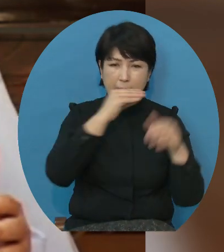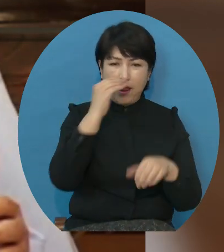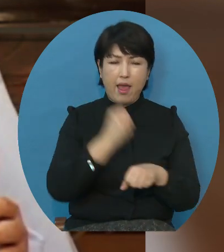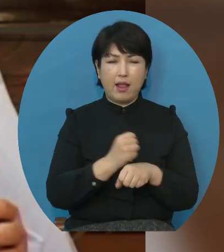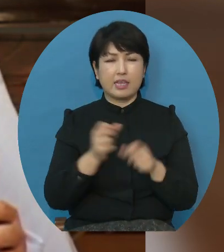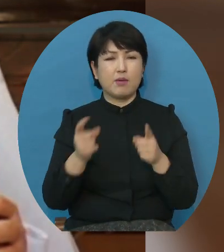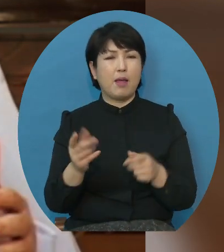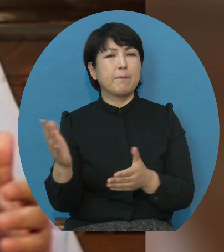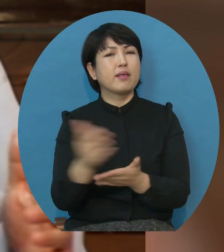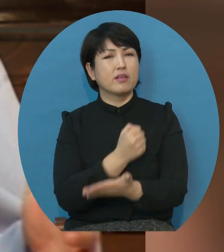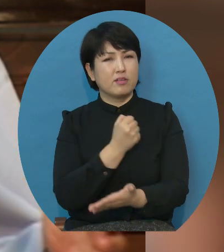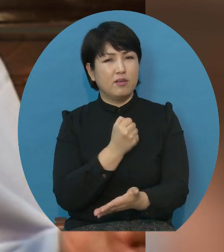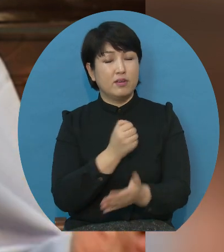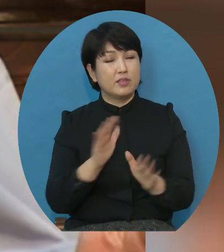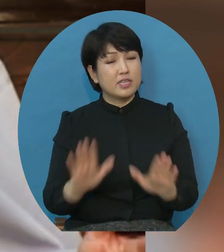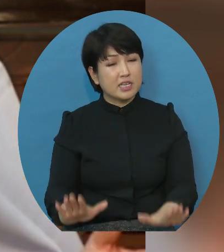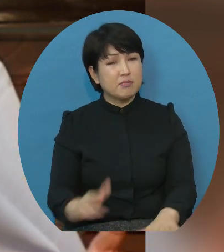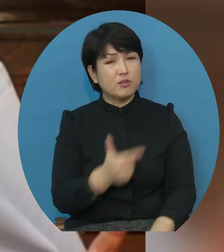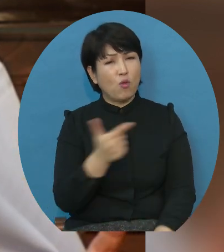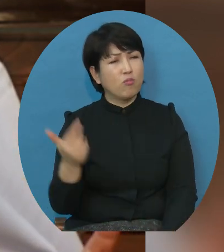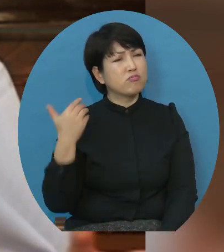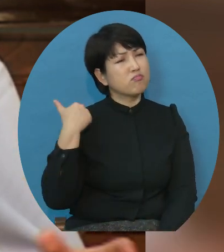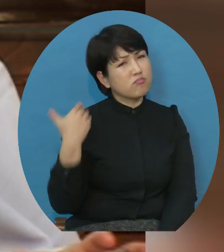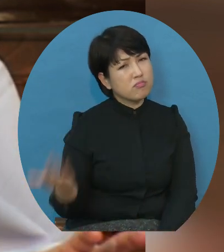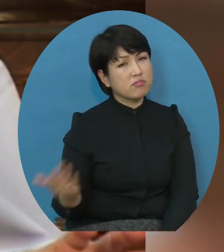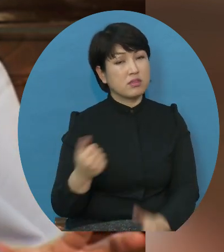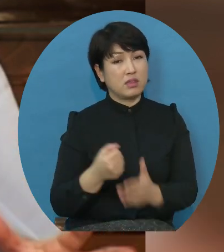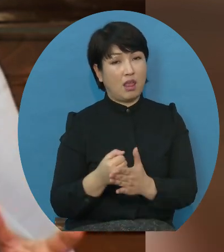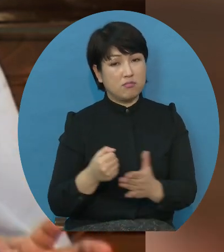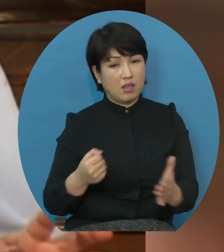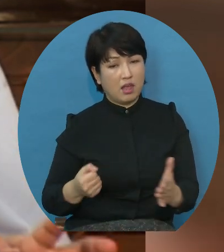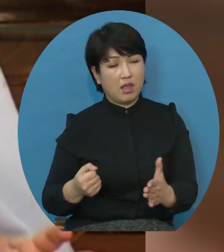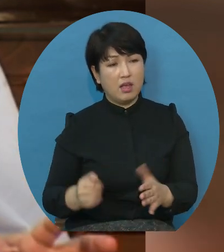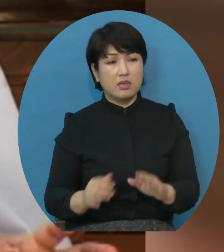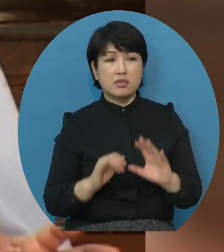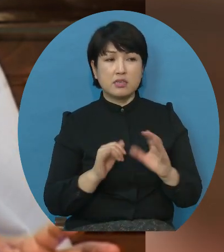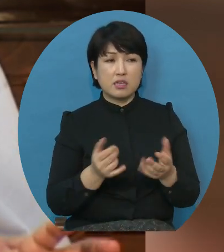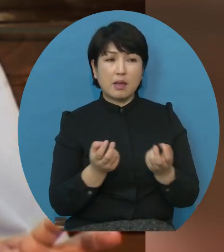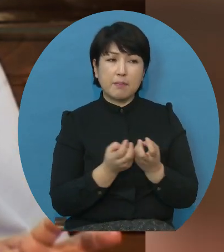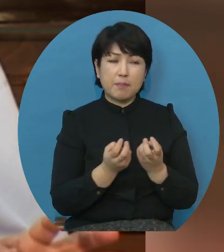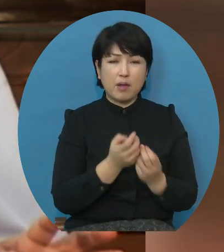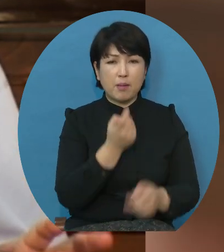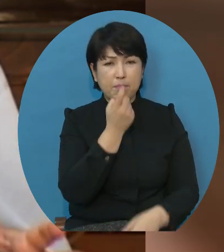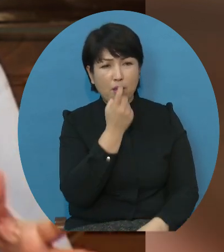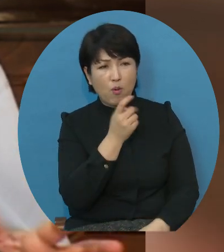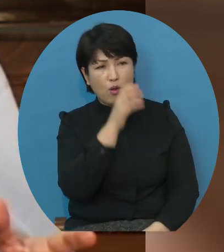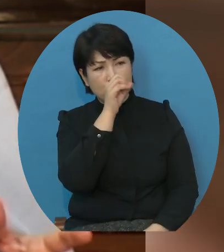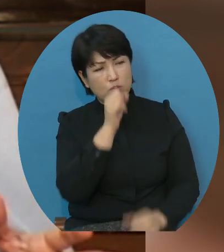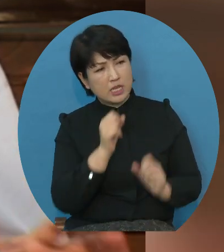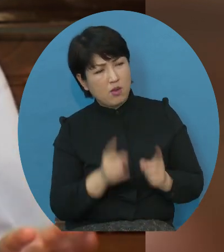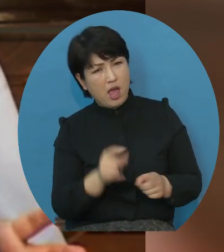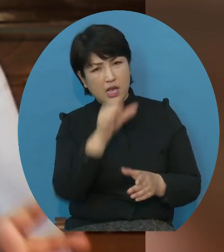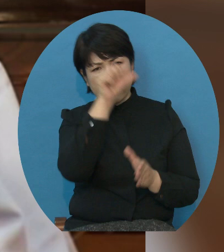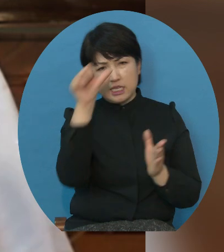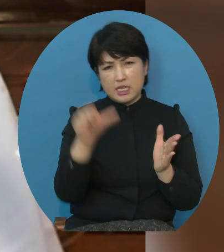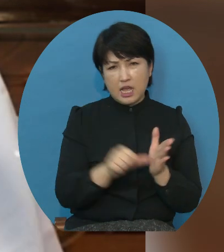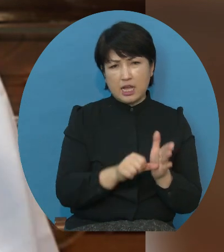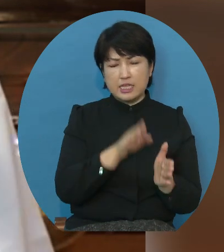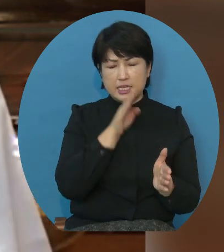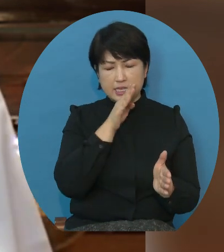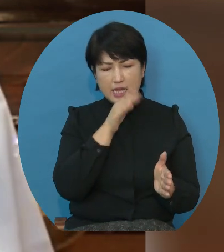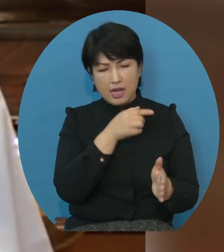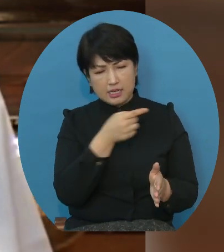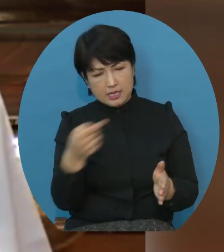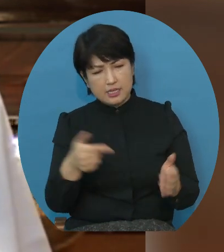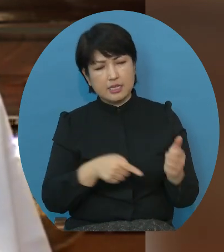하이드를 지나치게 내버려 넣어서 아이들이 배울 수 있는 좋은 기회 인생을 배울 수